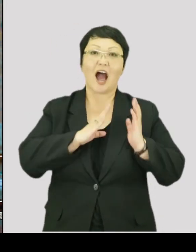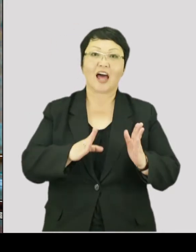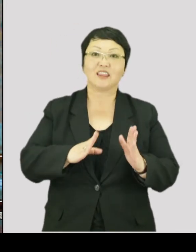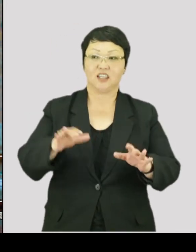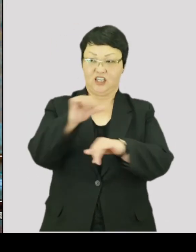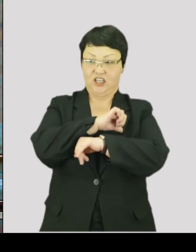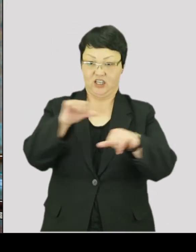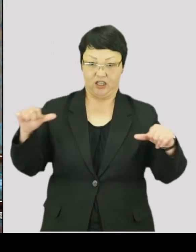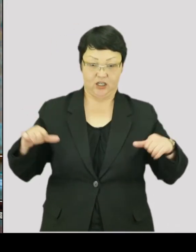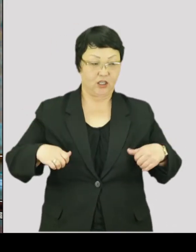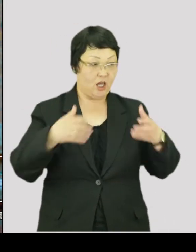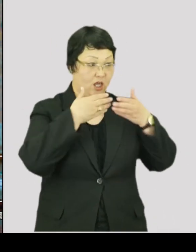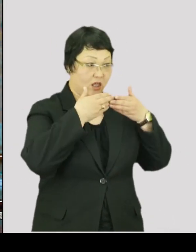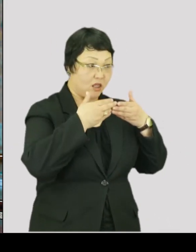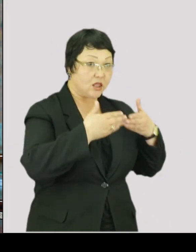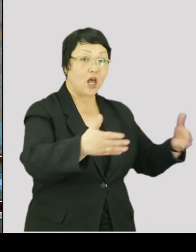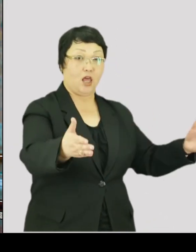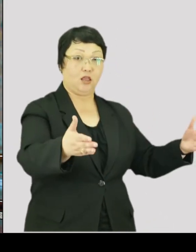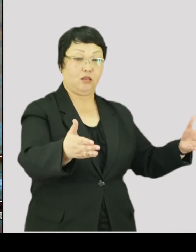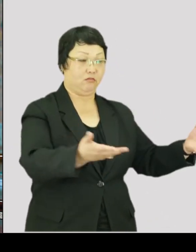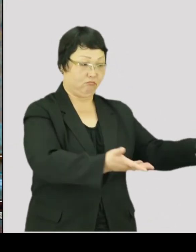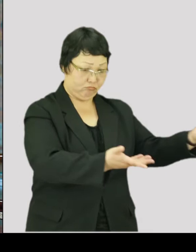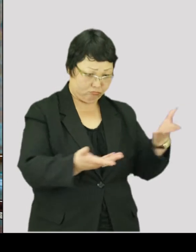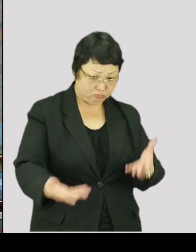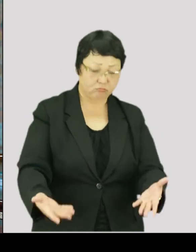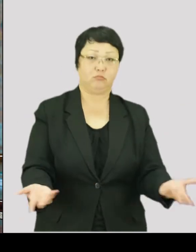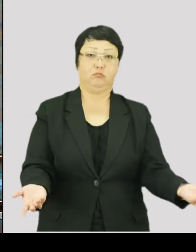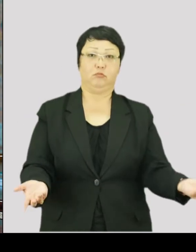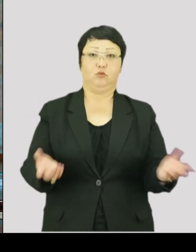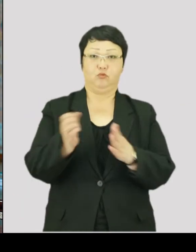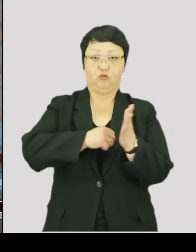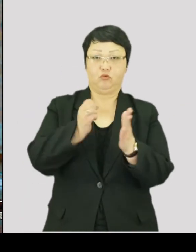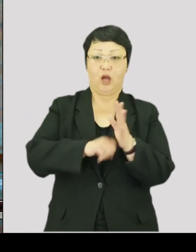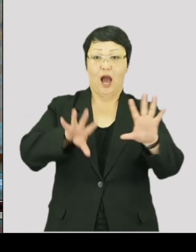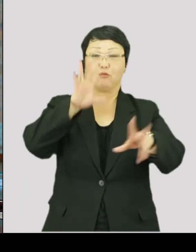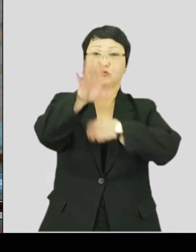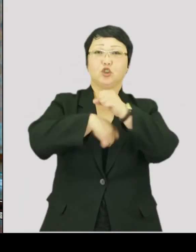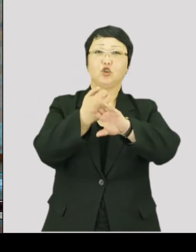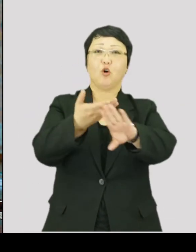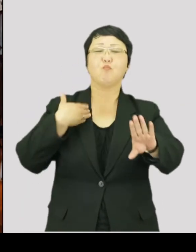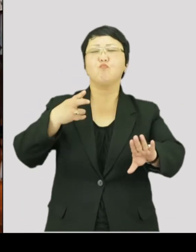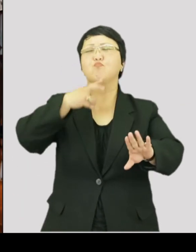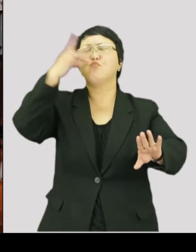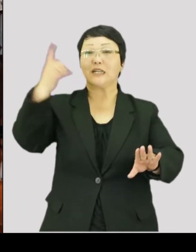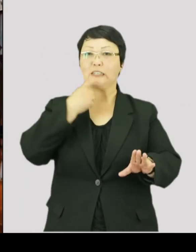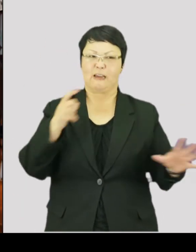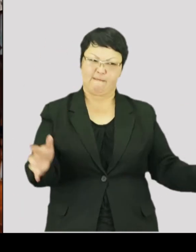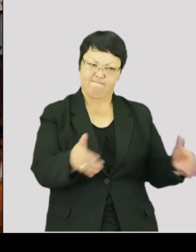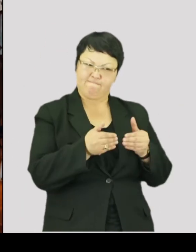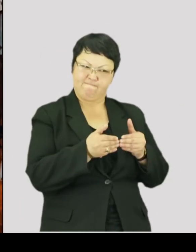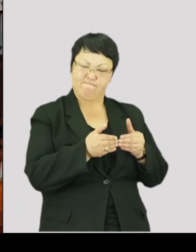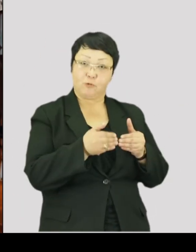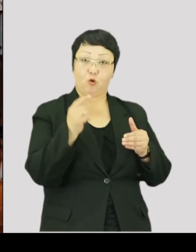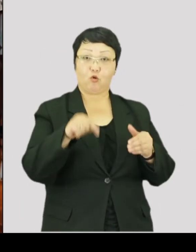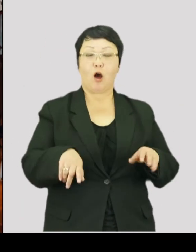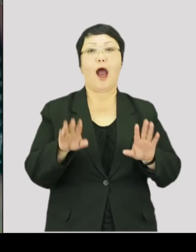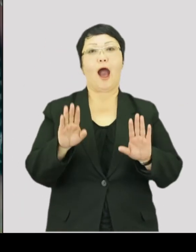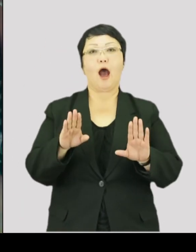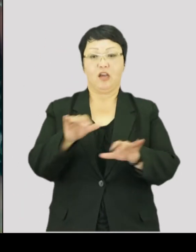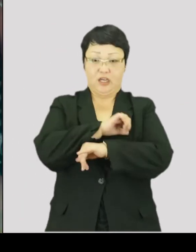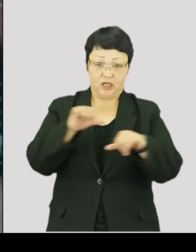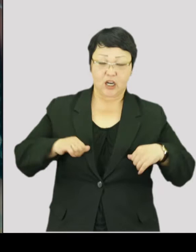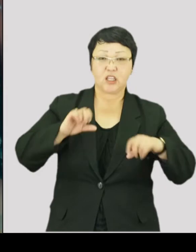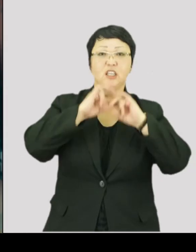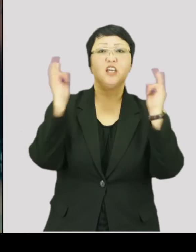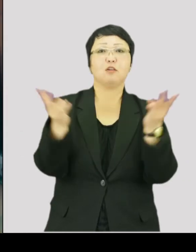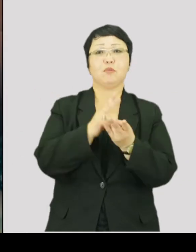рүүгээ ингээд үе таалган нээлттэй байх юмр процессын асуудал байна. 10 жилийн өмнө бол бүр хүнд байсан. Тэгэхээр иргэд бол нийгмийн асуудалд оролцох